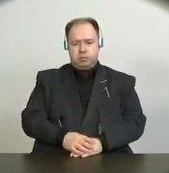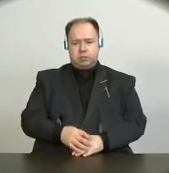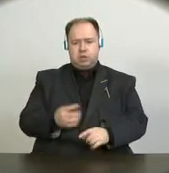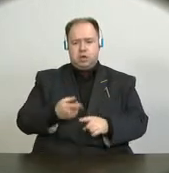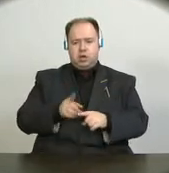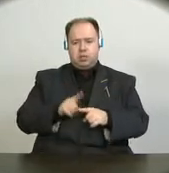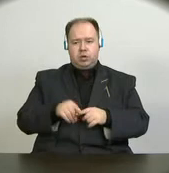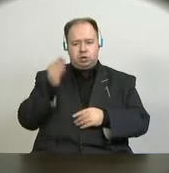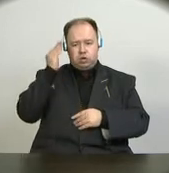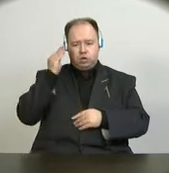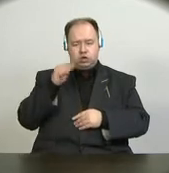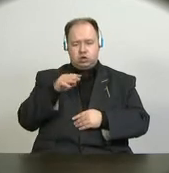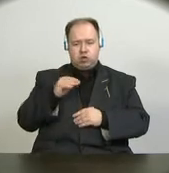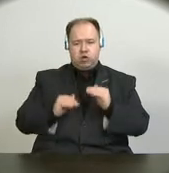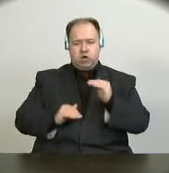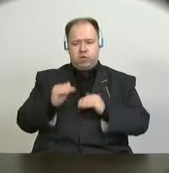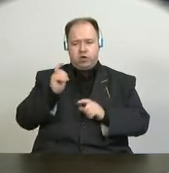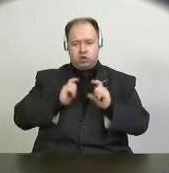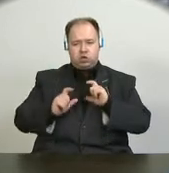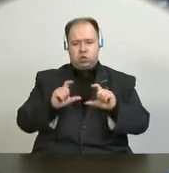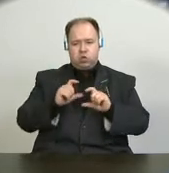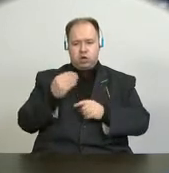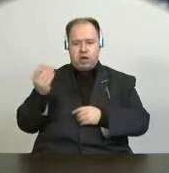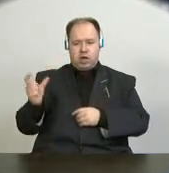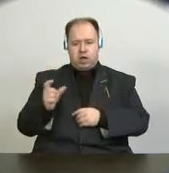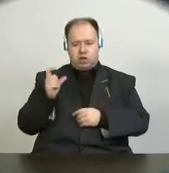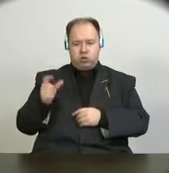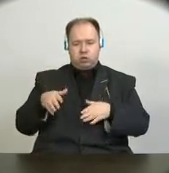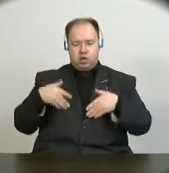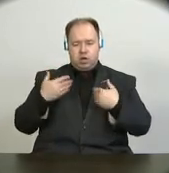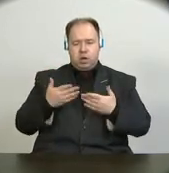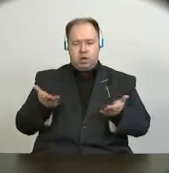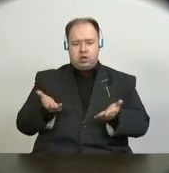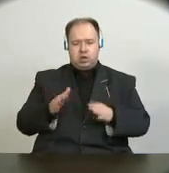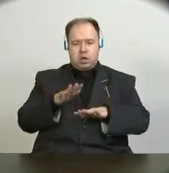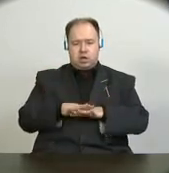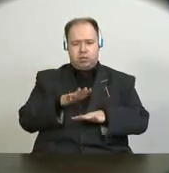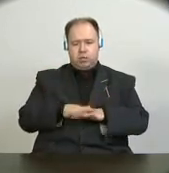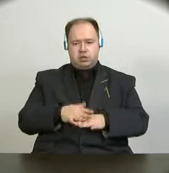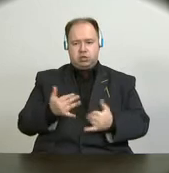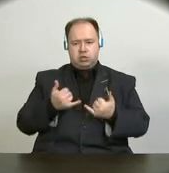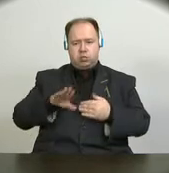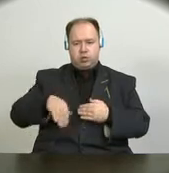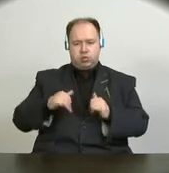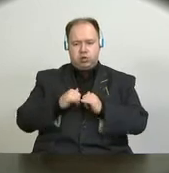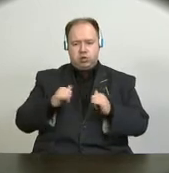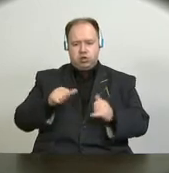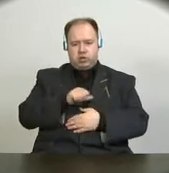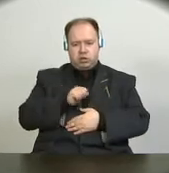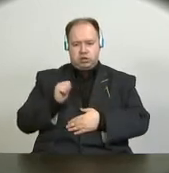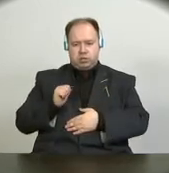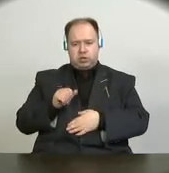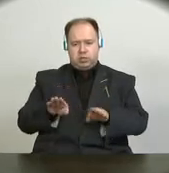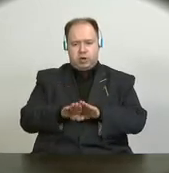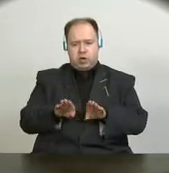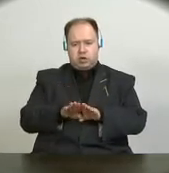мгу высшей школы экономики вгик они крайне полезны как база для того чтобы потом развиваться уже самостоятельно вот как по